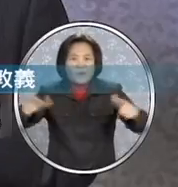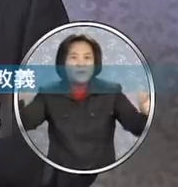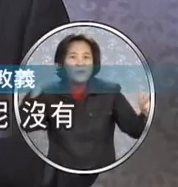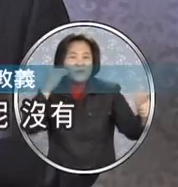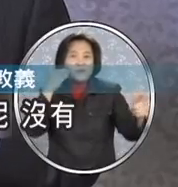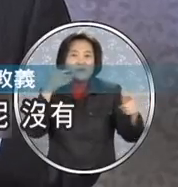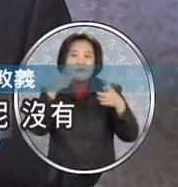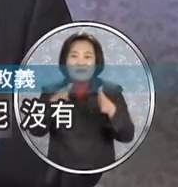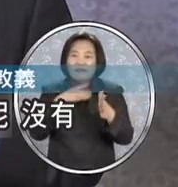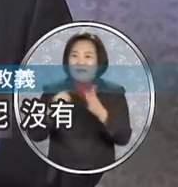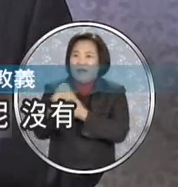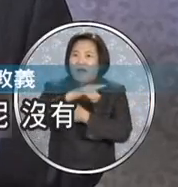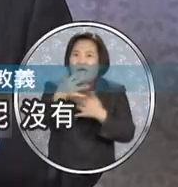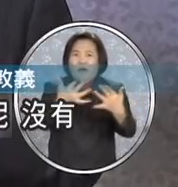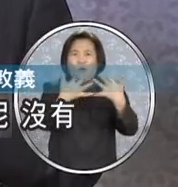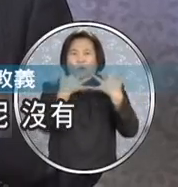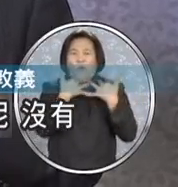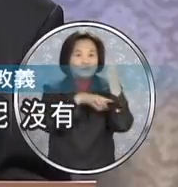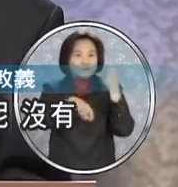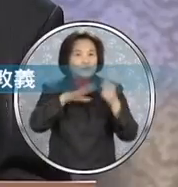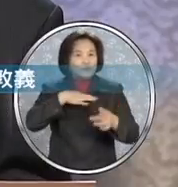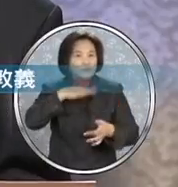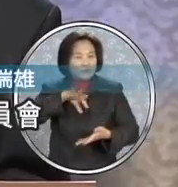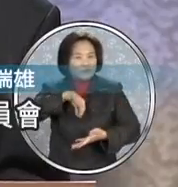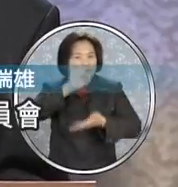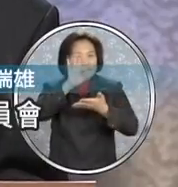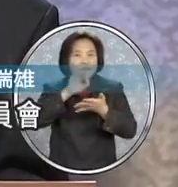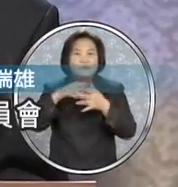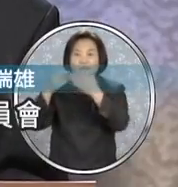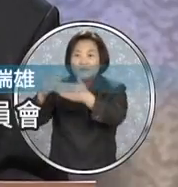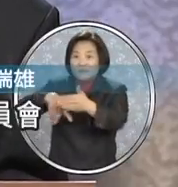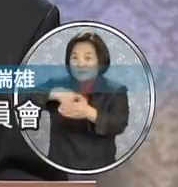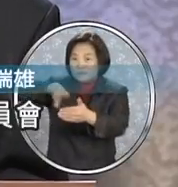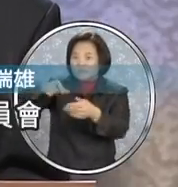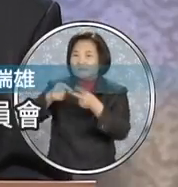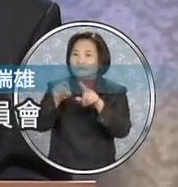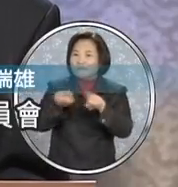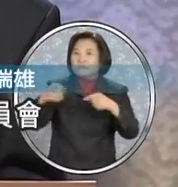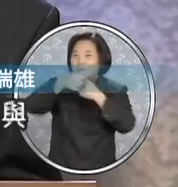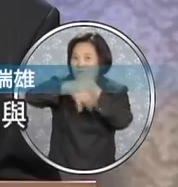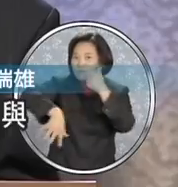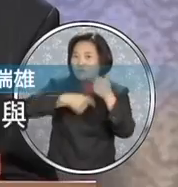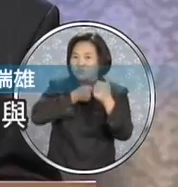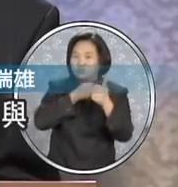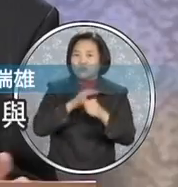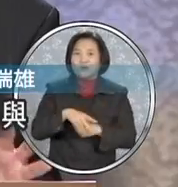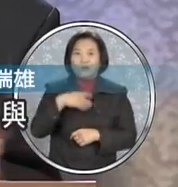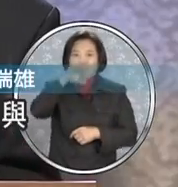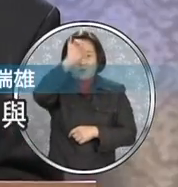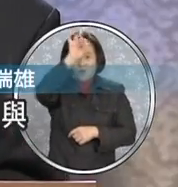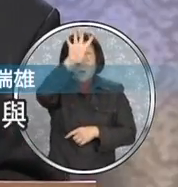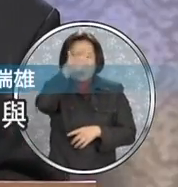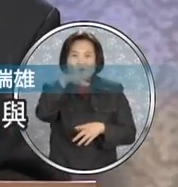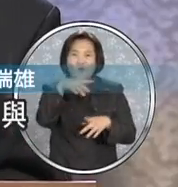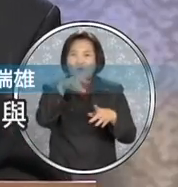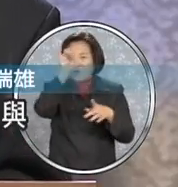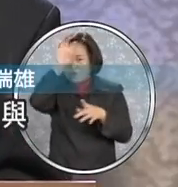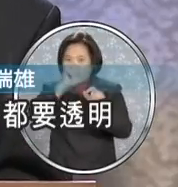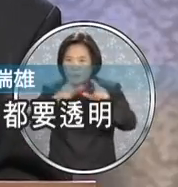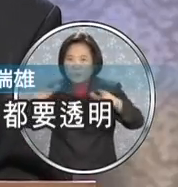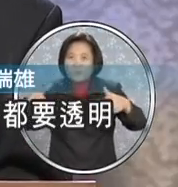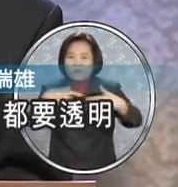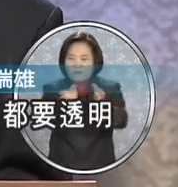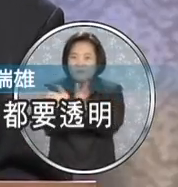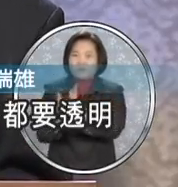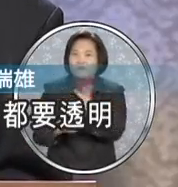对大陆市场的倾斜呢？没有。 主持两岸和平委员会，由多党多方来参与，然